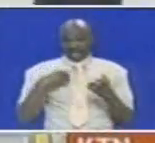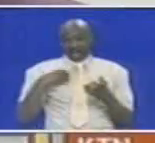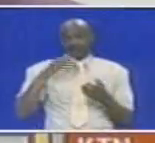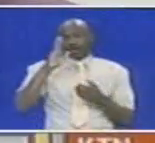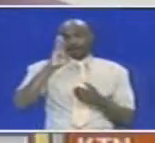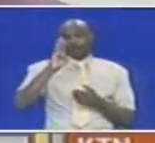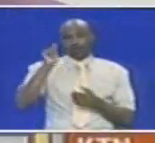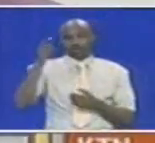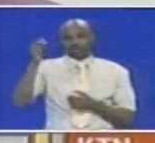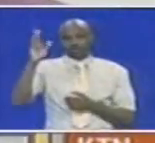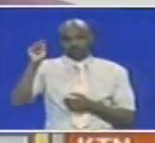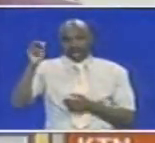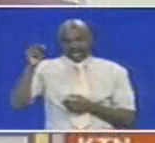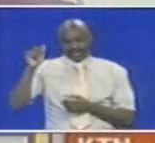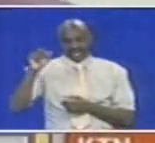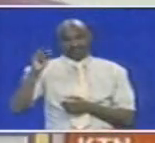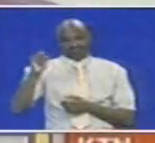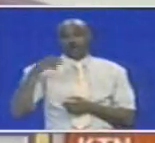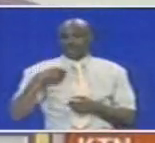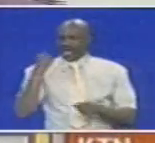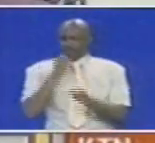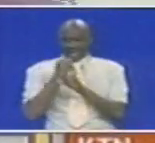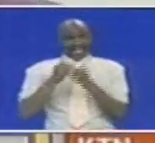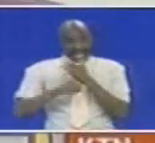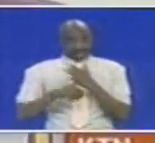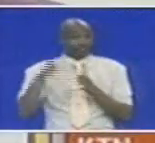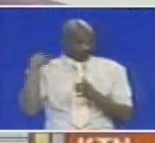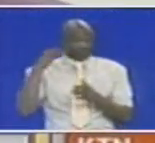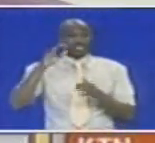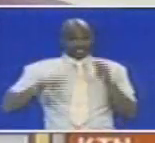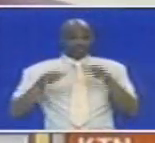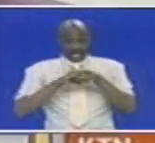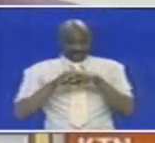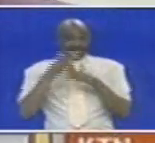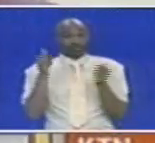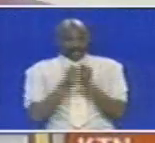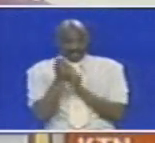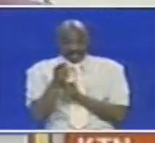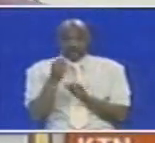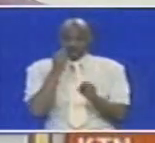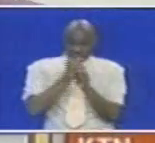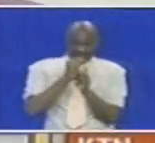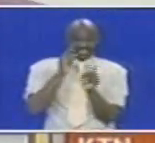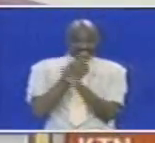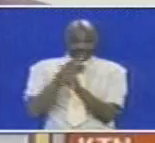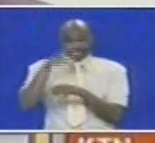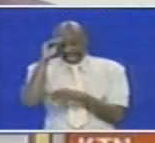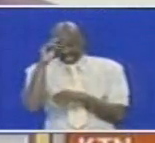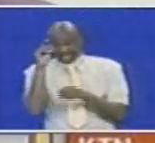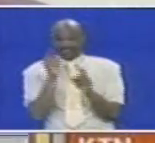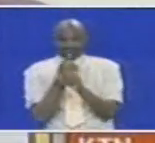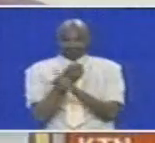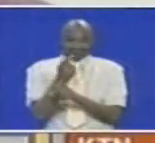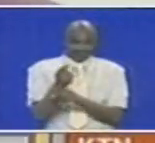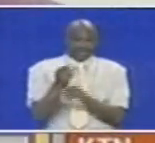Botswana. We are really working hard. We were in South Africa, most of them, and we worked on some things with